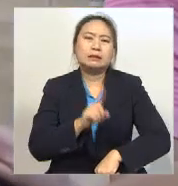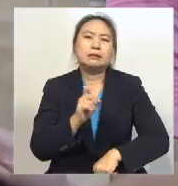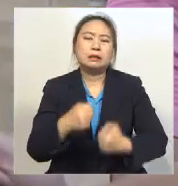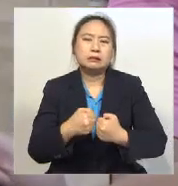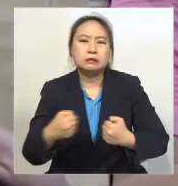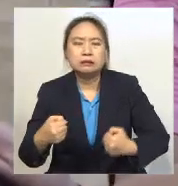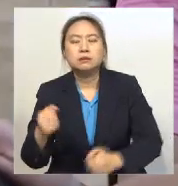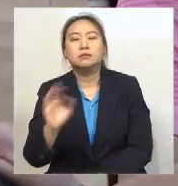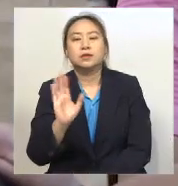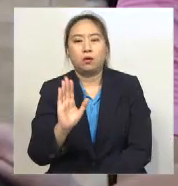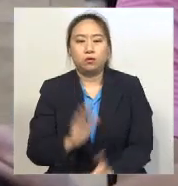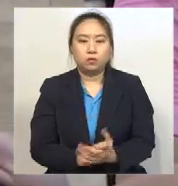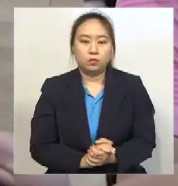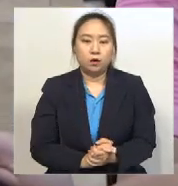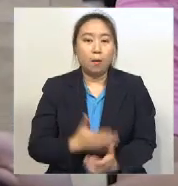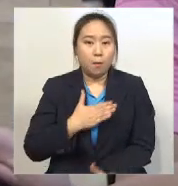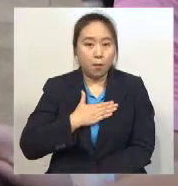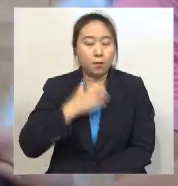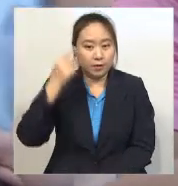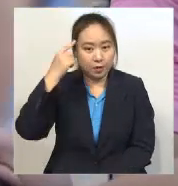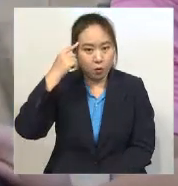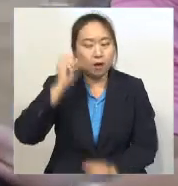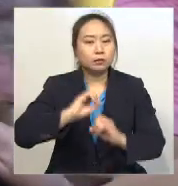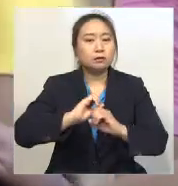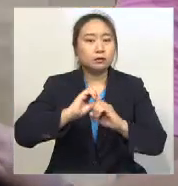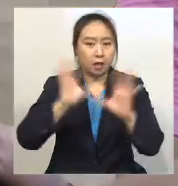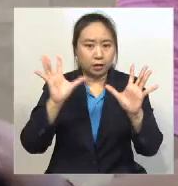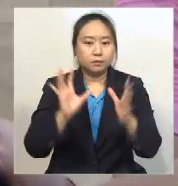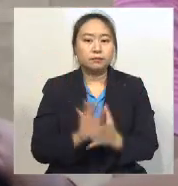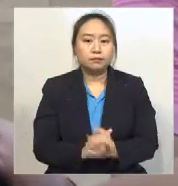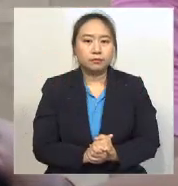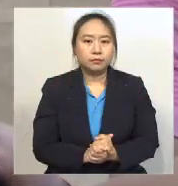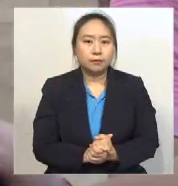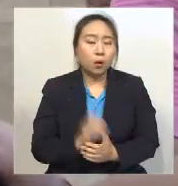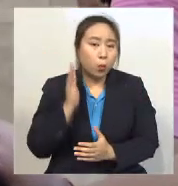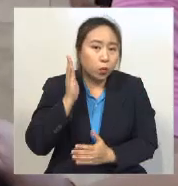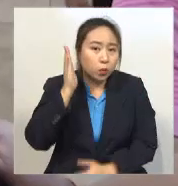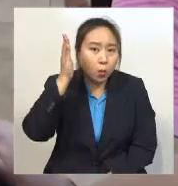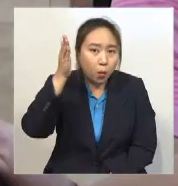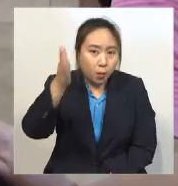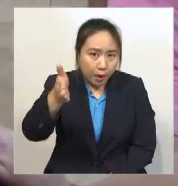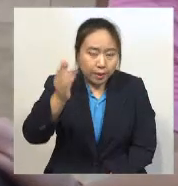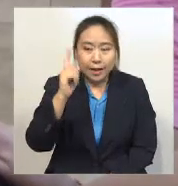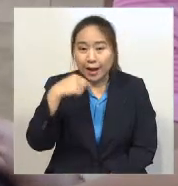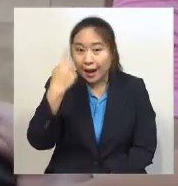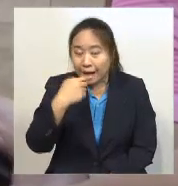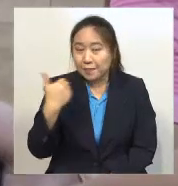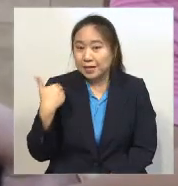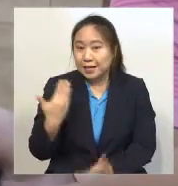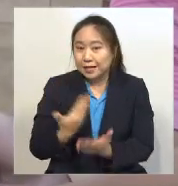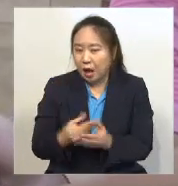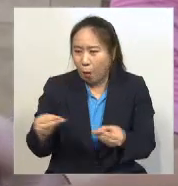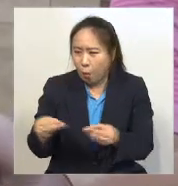อแล้วผมคิดว่าก็ชัดเจนอะว่าต่อไปนี้ใครถือหุ้นสัมปทานแม้กระ